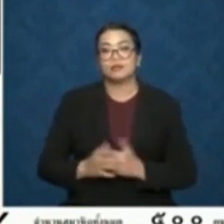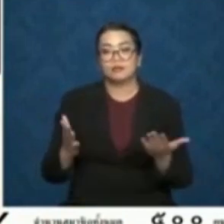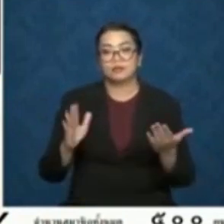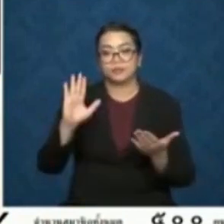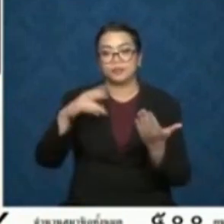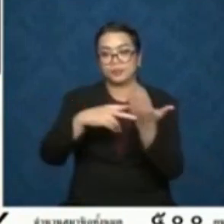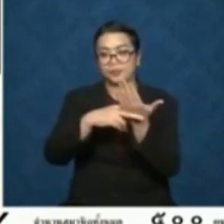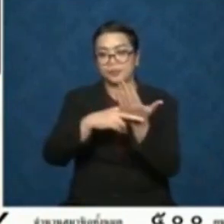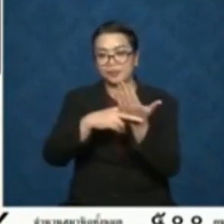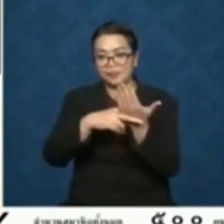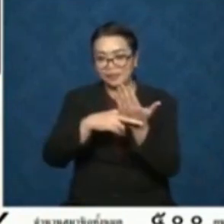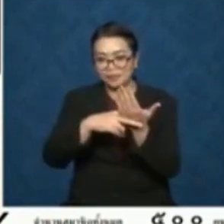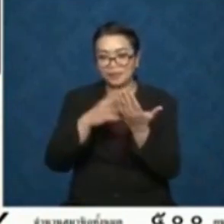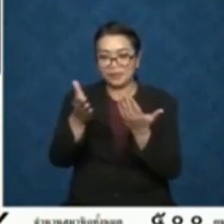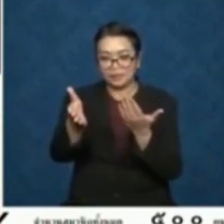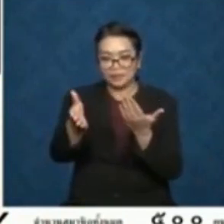็เดี๋ยวนะครับ